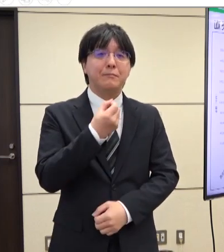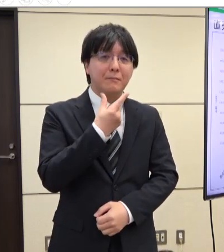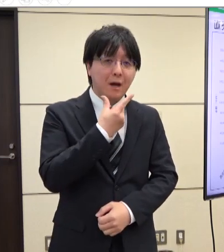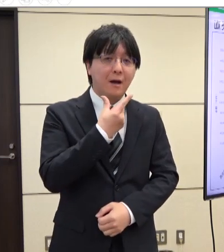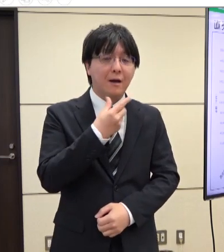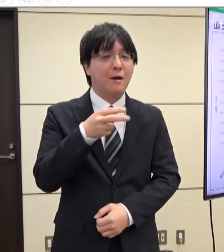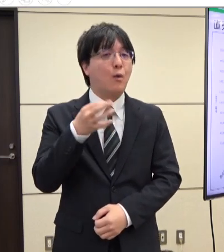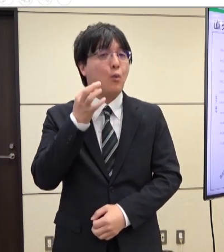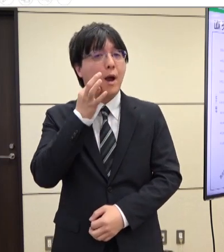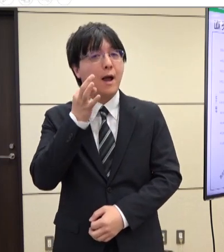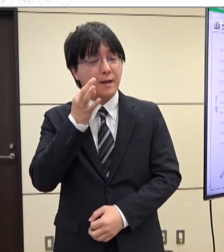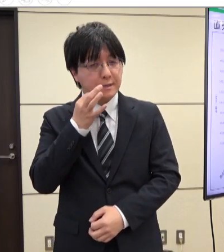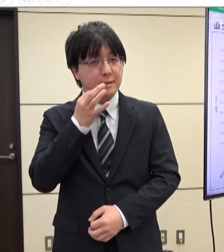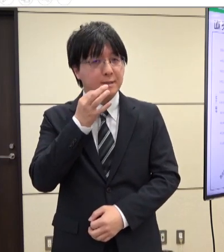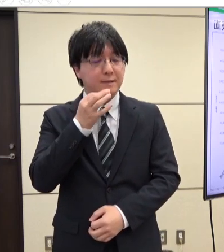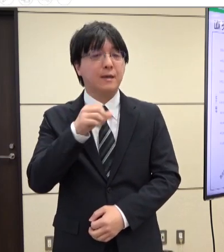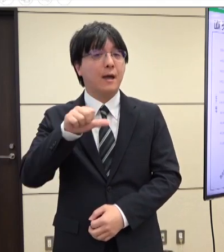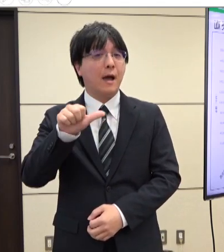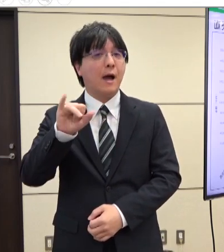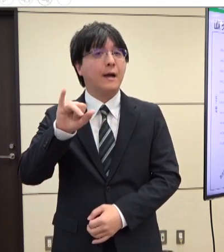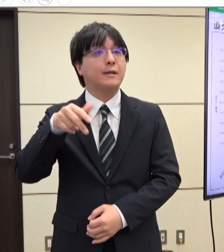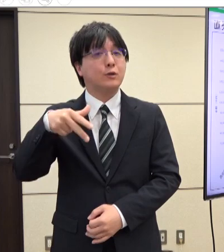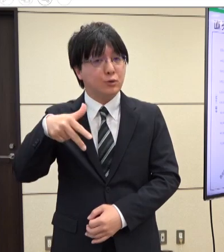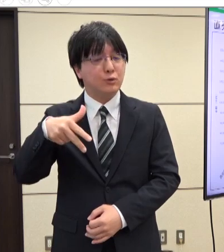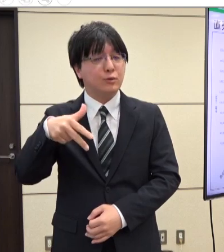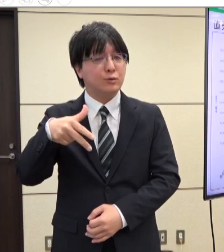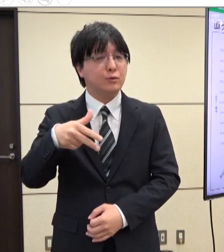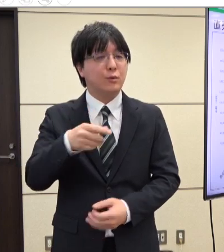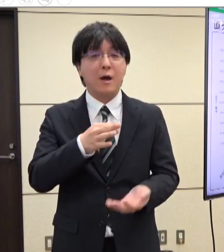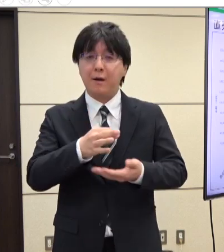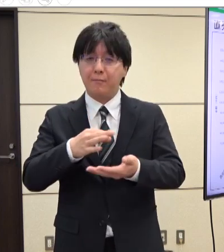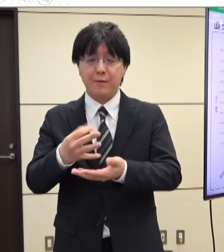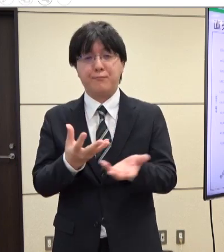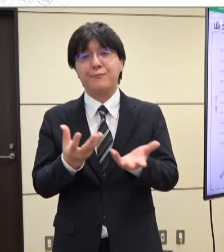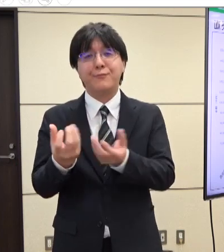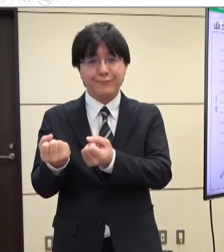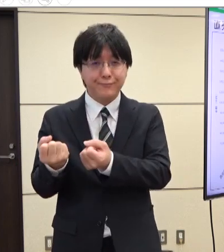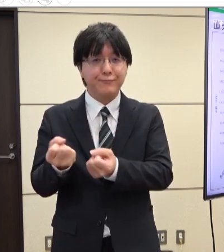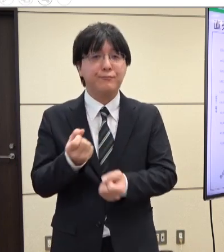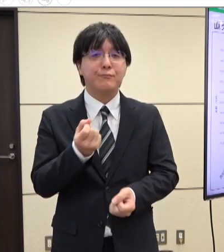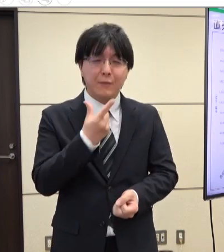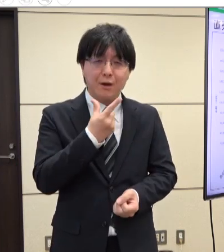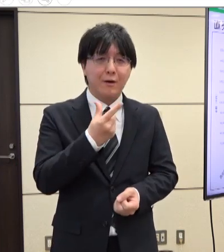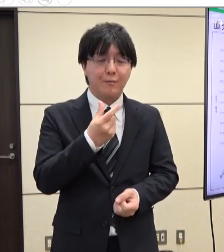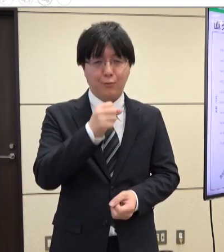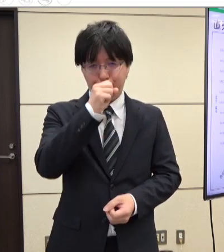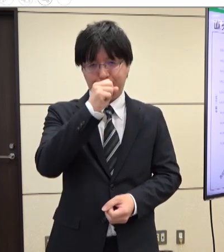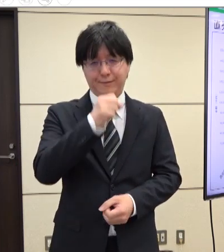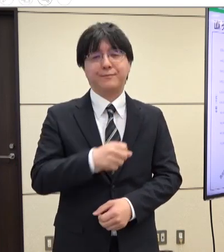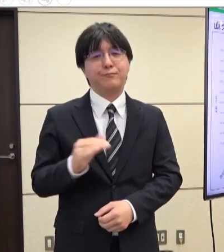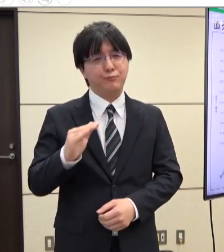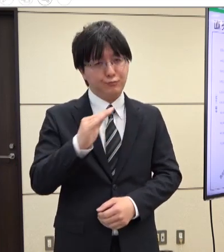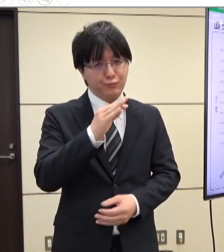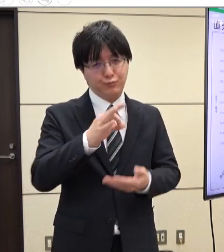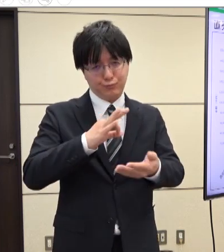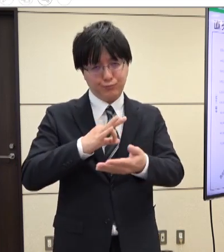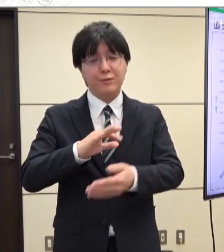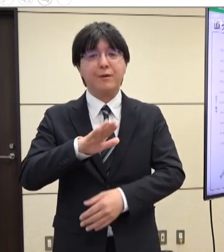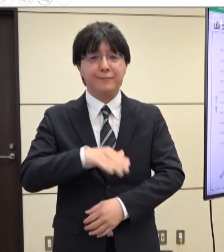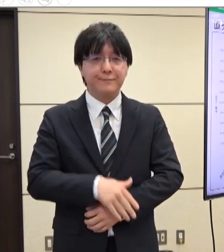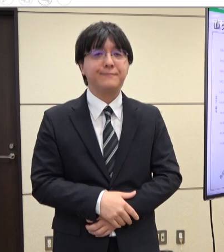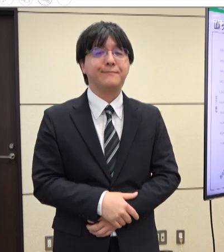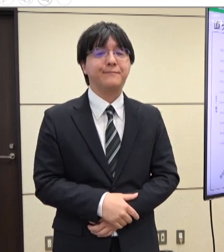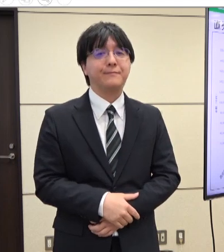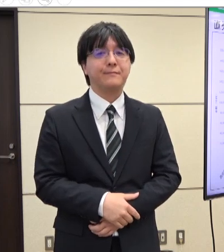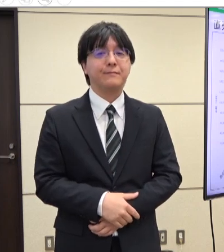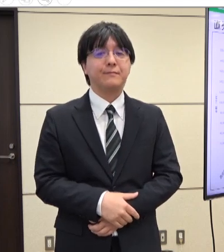類、この辺が非常にまた増えております。パンなども好調だということなんですが、菓子でいうとですね、や